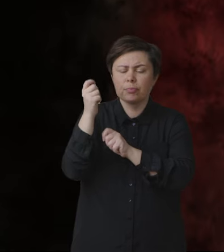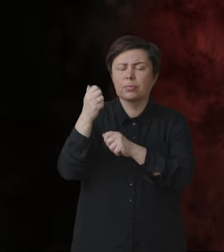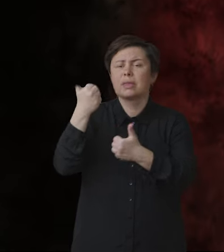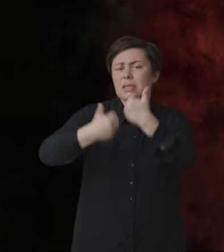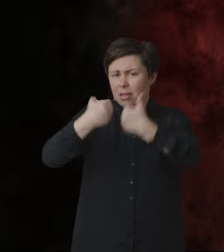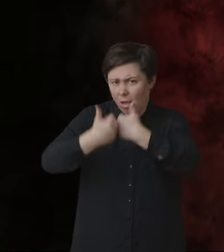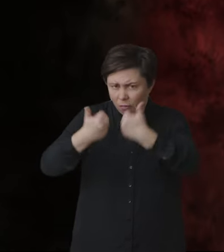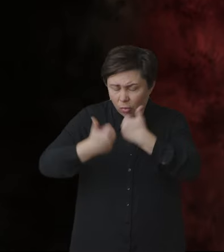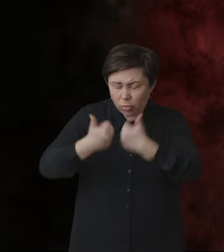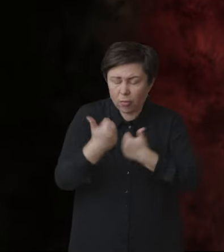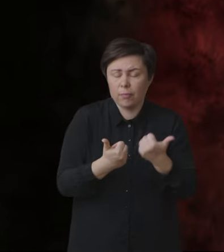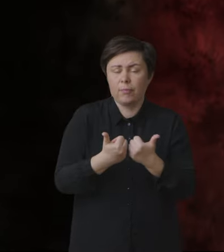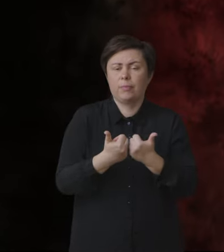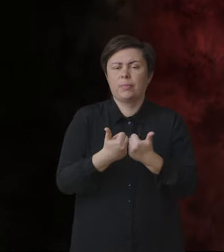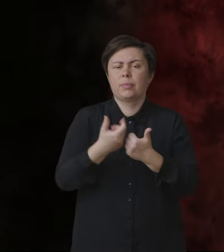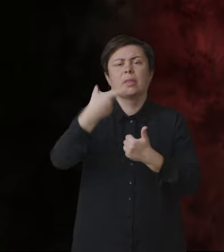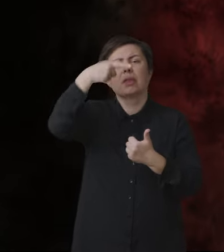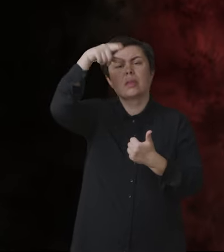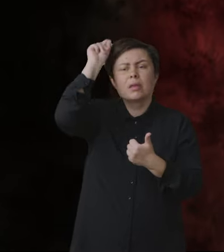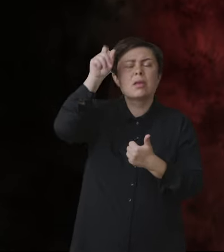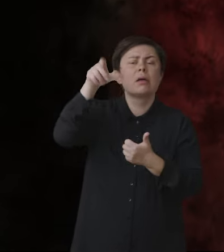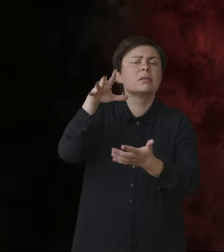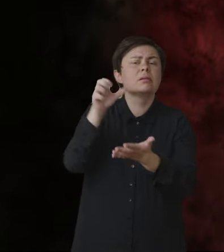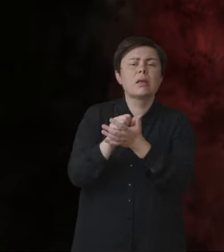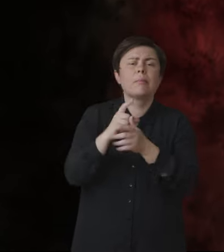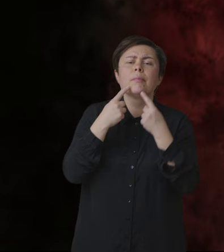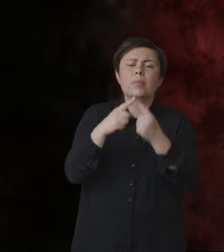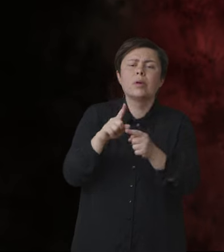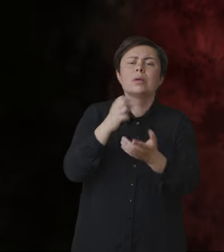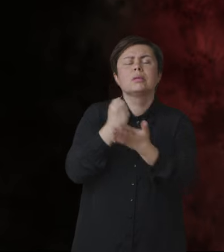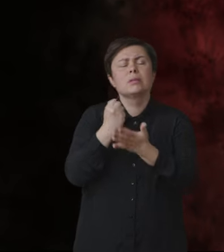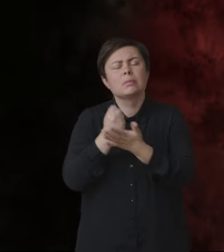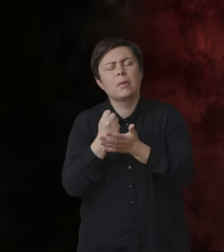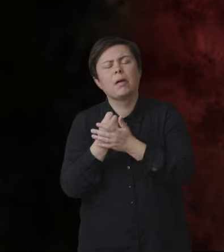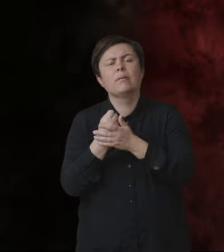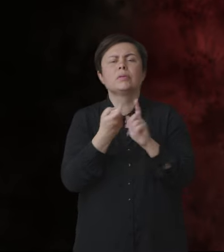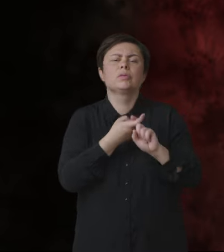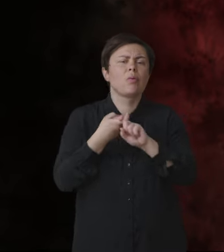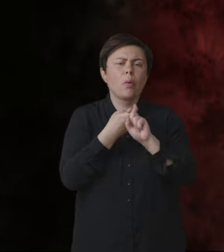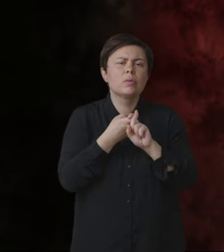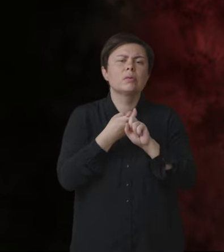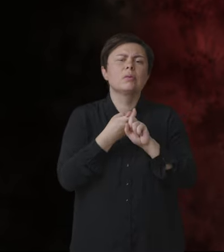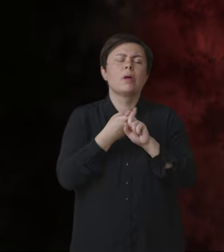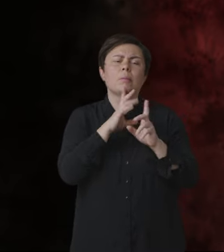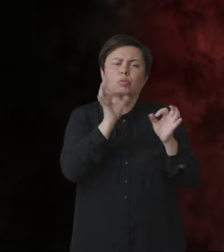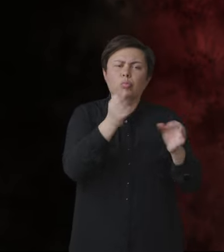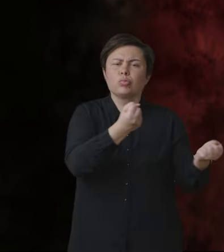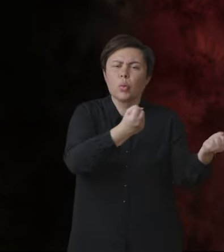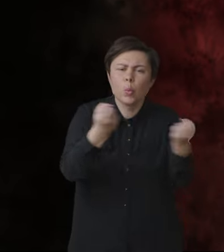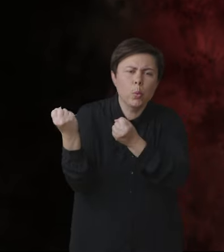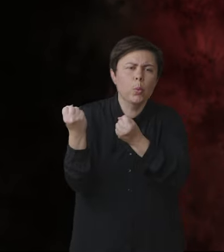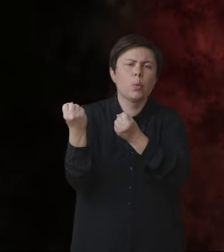zawodowa. Straż zajmowała się wszystkimi sprawami związanymi z utrzymaniem